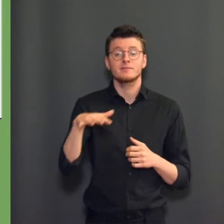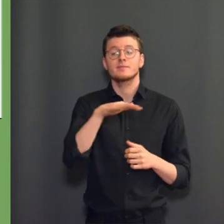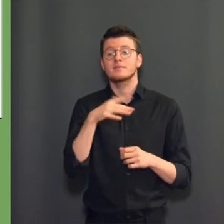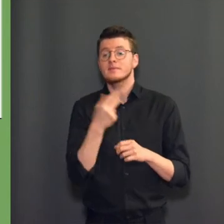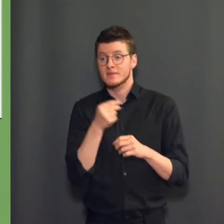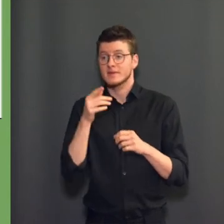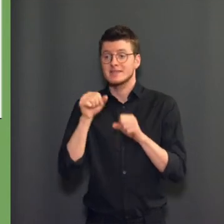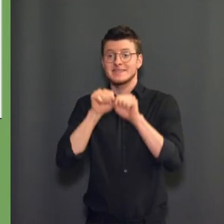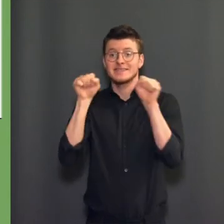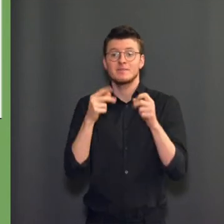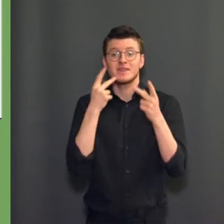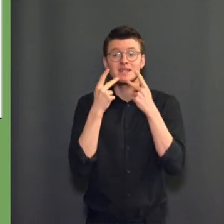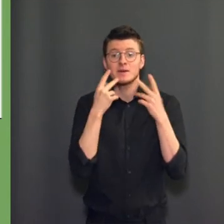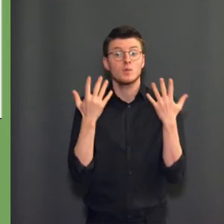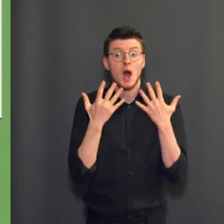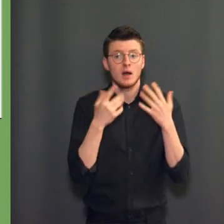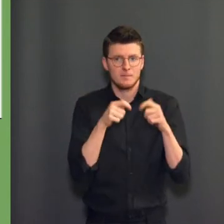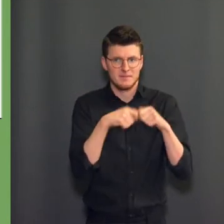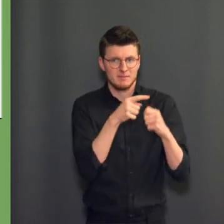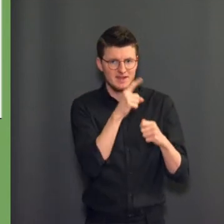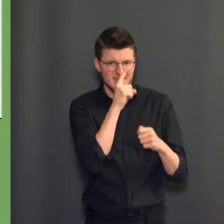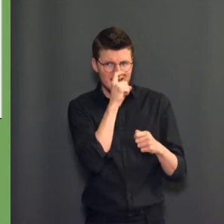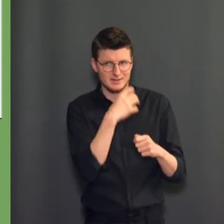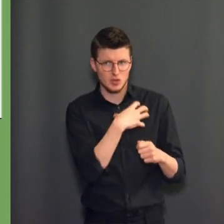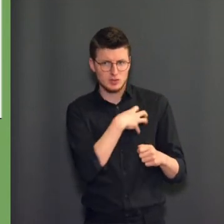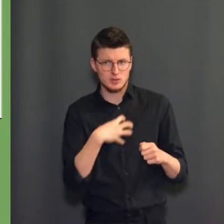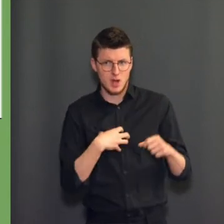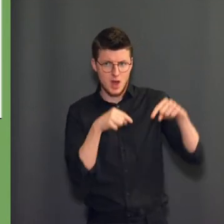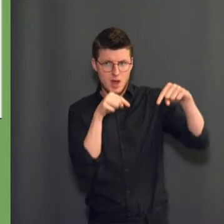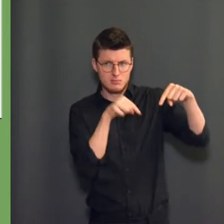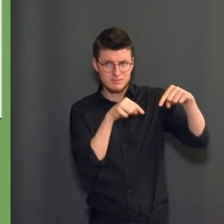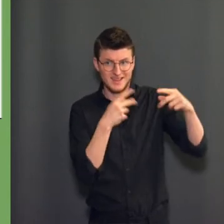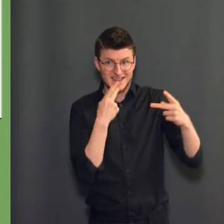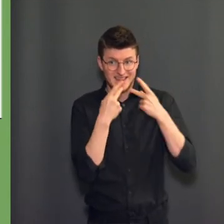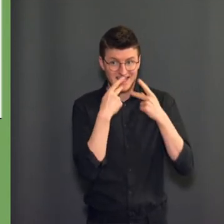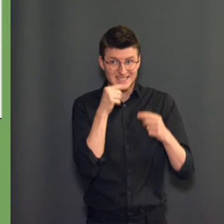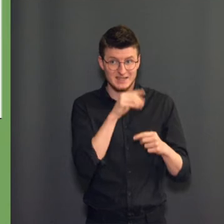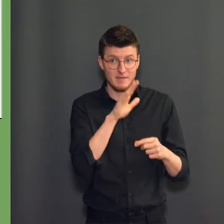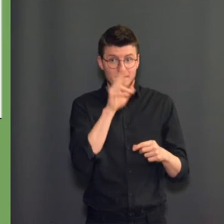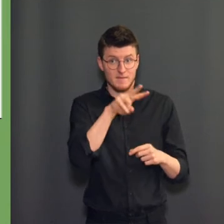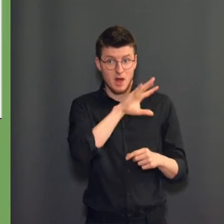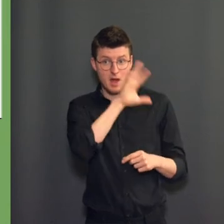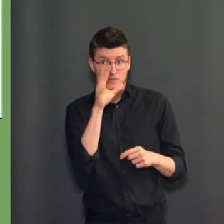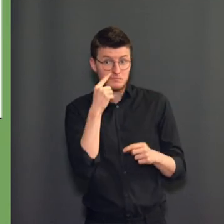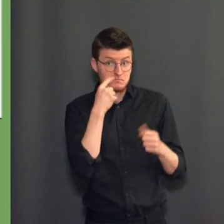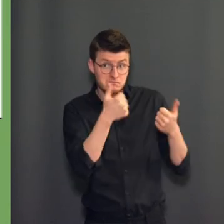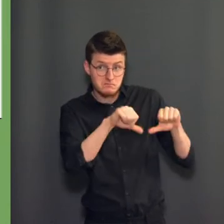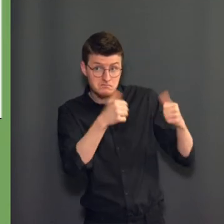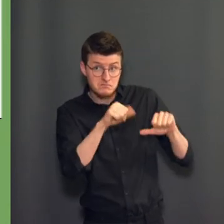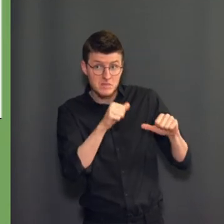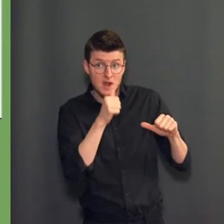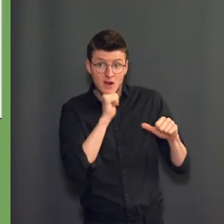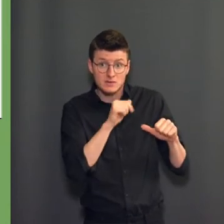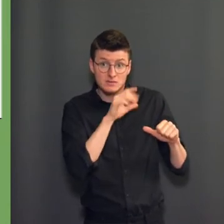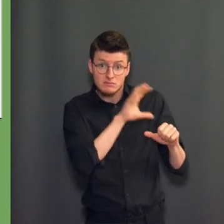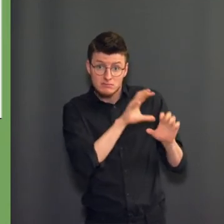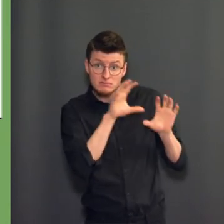Roeselaren. Dus als je van die regio bent, kan je je vanaf vandaag aanmelden voor de reservelijst.